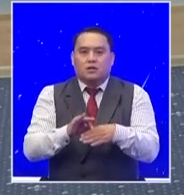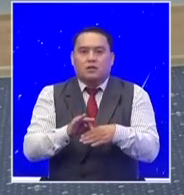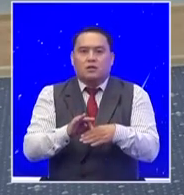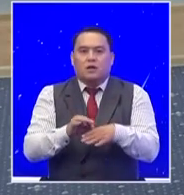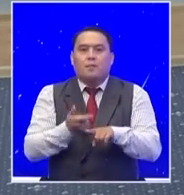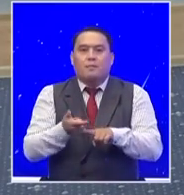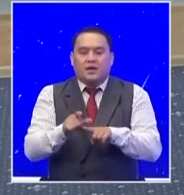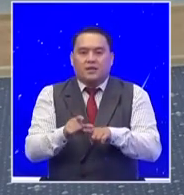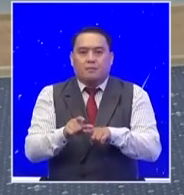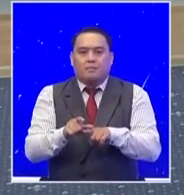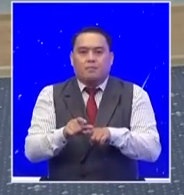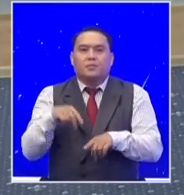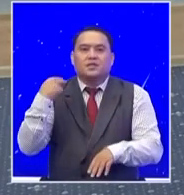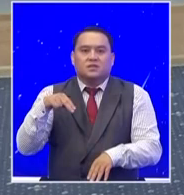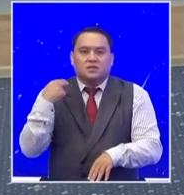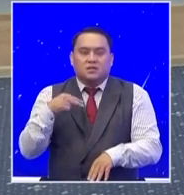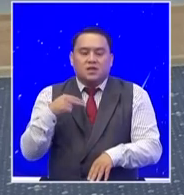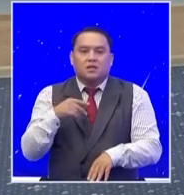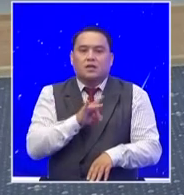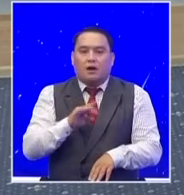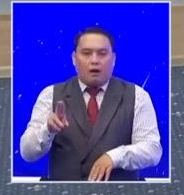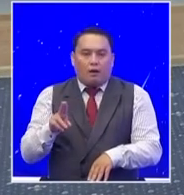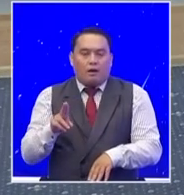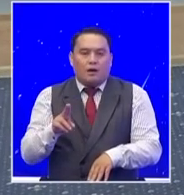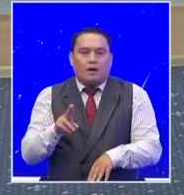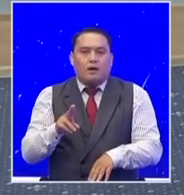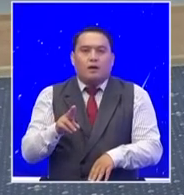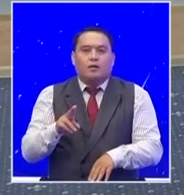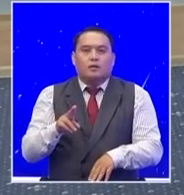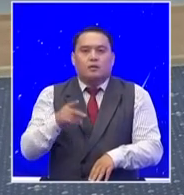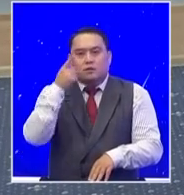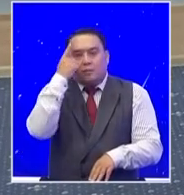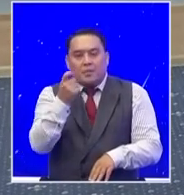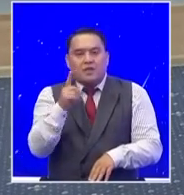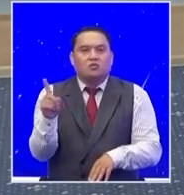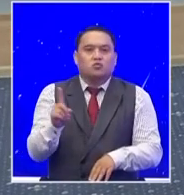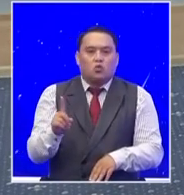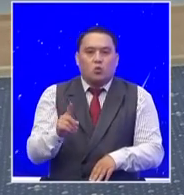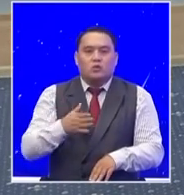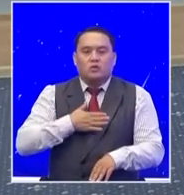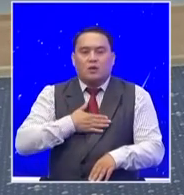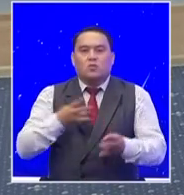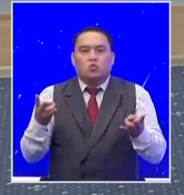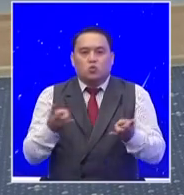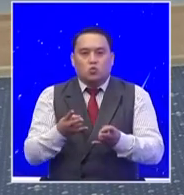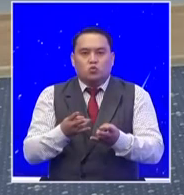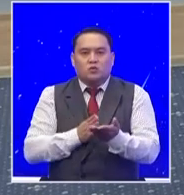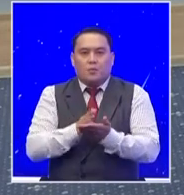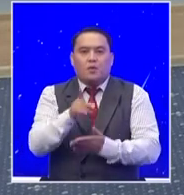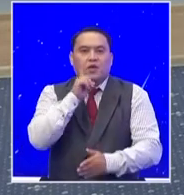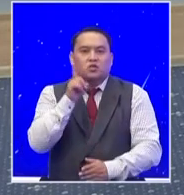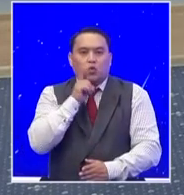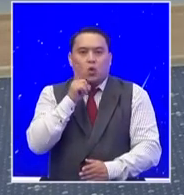и президент республики неоднократно напоминал, что надо упор делать на